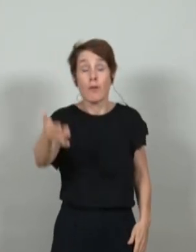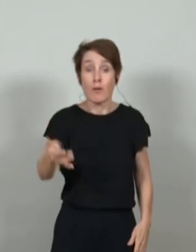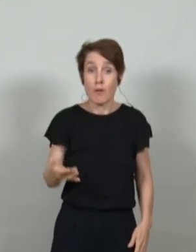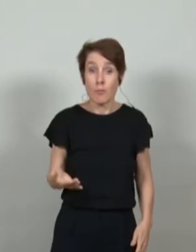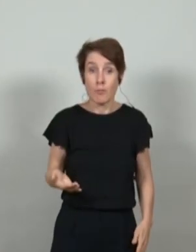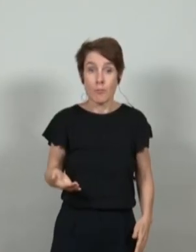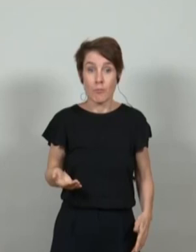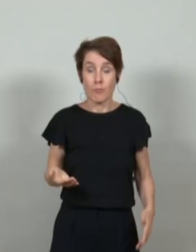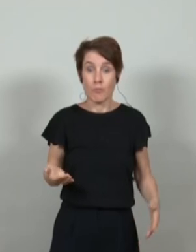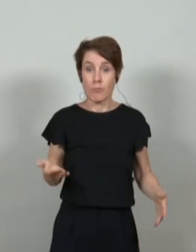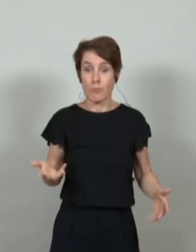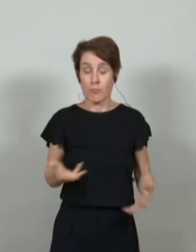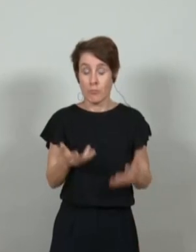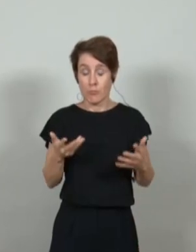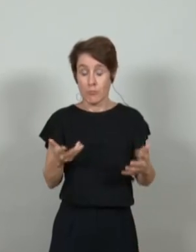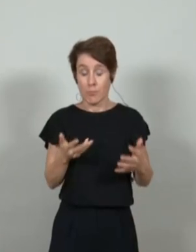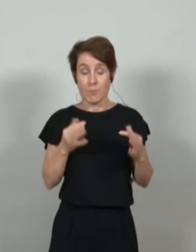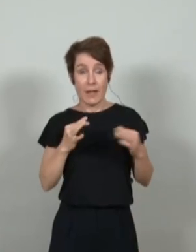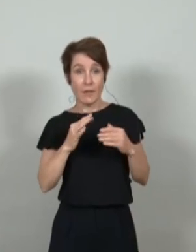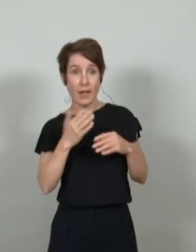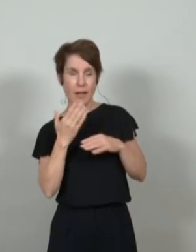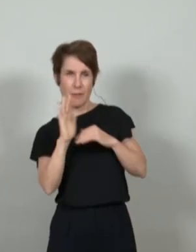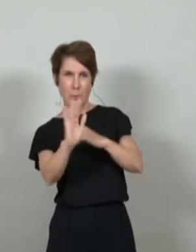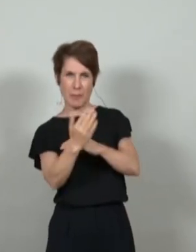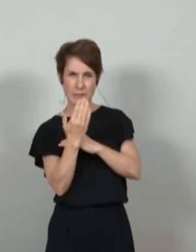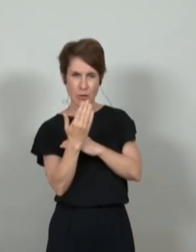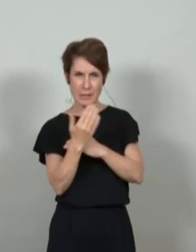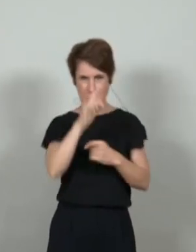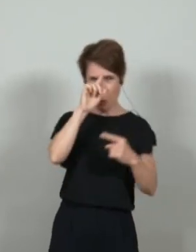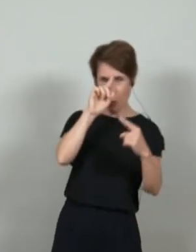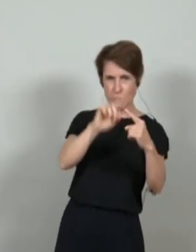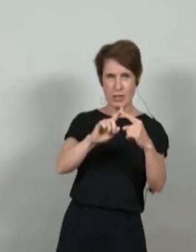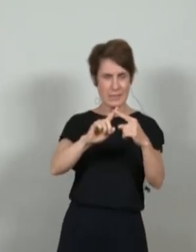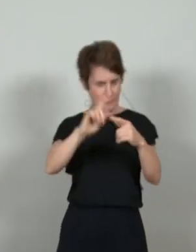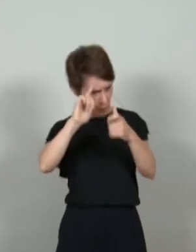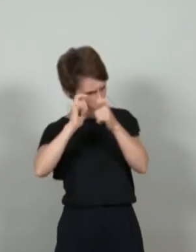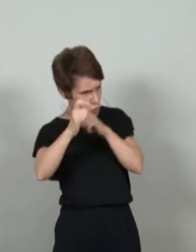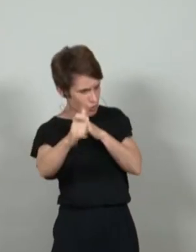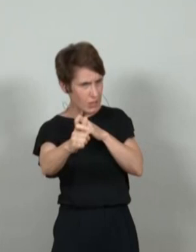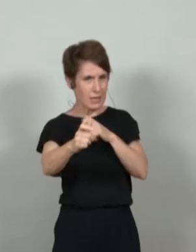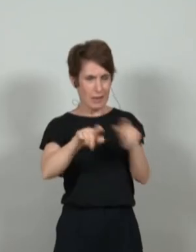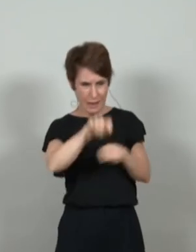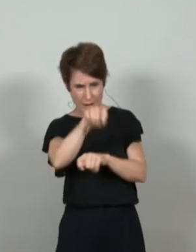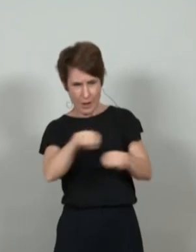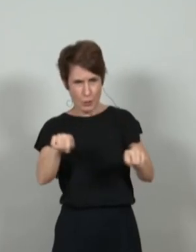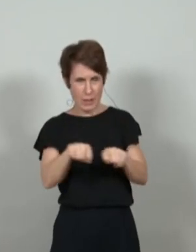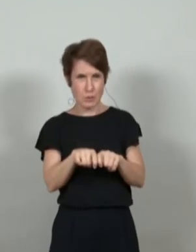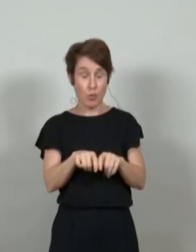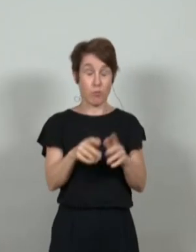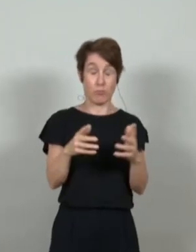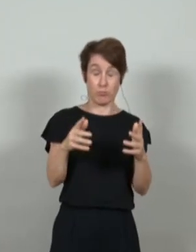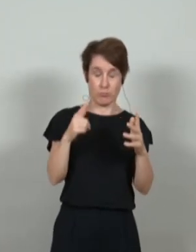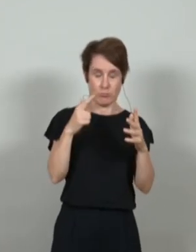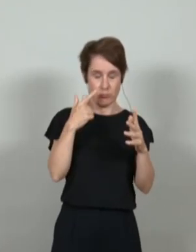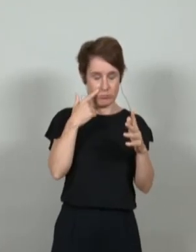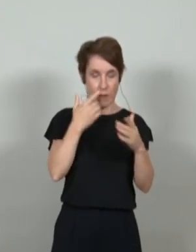que il y a en termes de présentation en termes de d'objectif de cohérence et même de mode d'évaluation je vous avoue